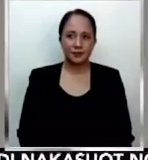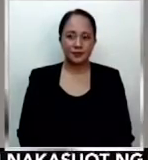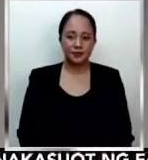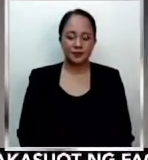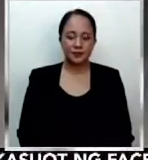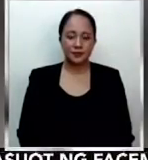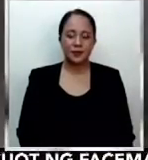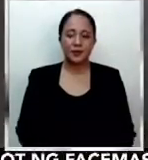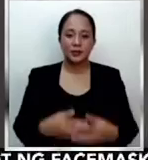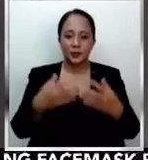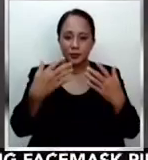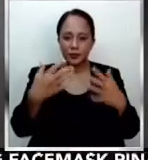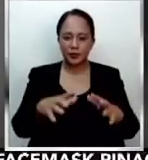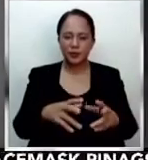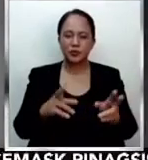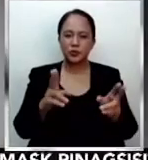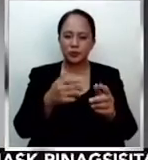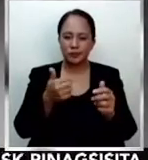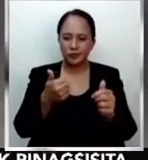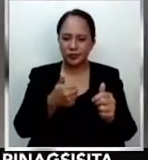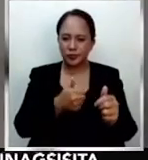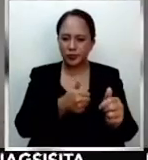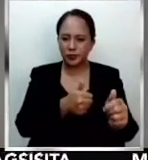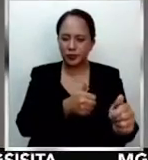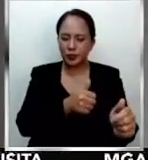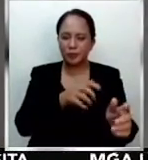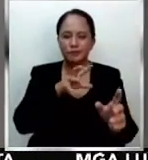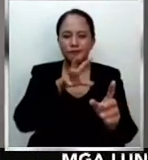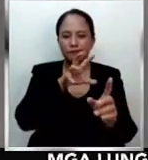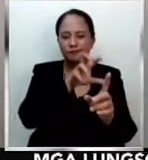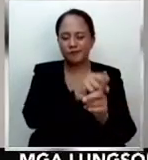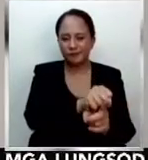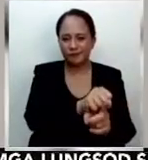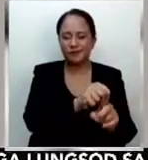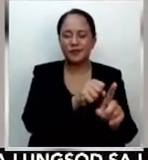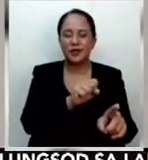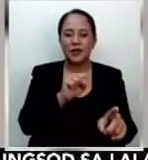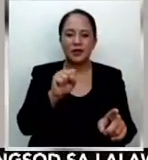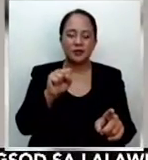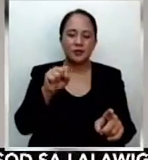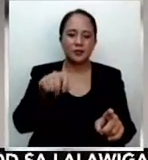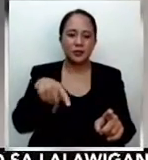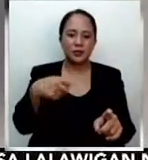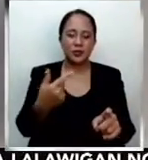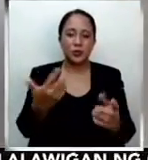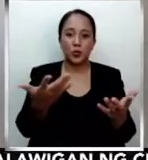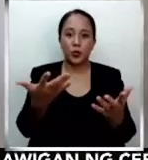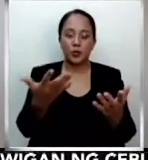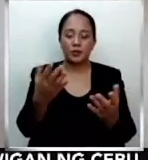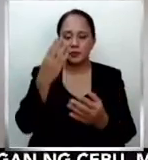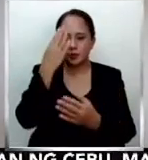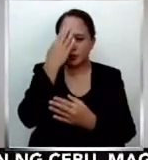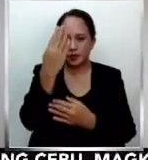Pagkatapos ng maiksing habulan, inabutan din ng mga tauhan ng HPG ang kanilang target sa Bulacan.